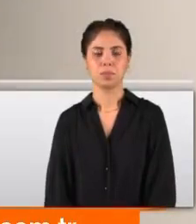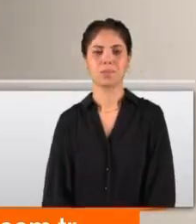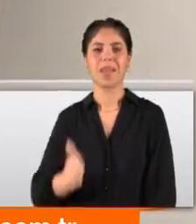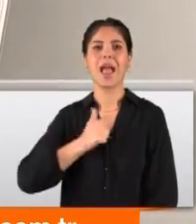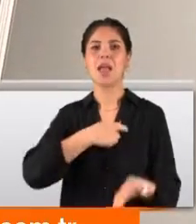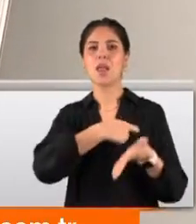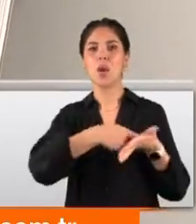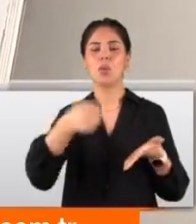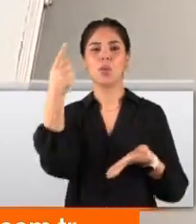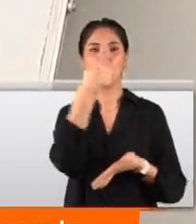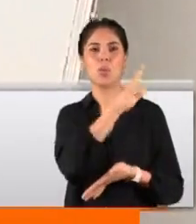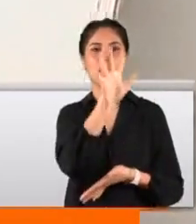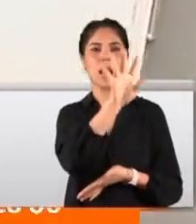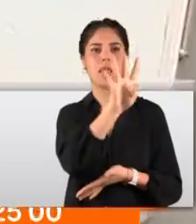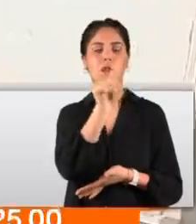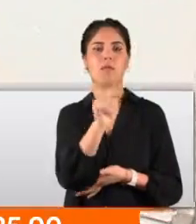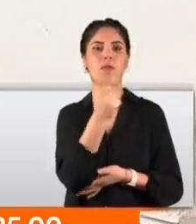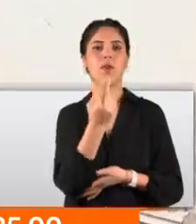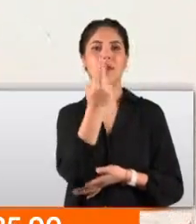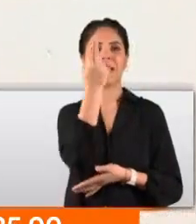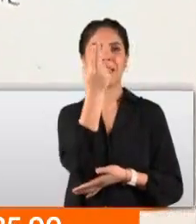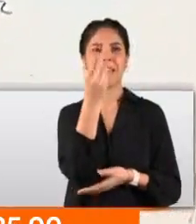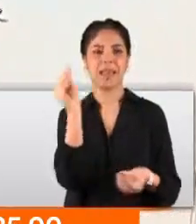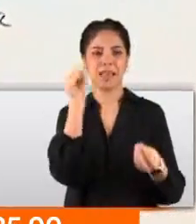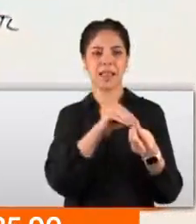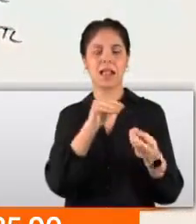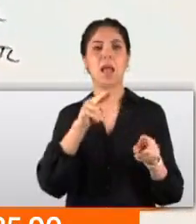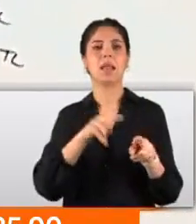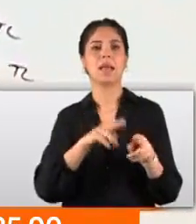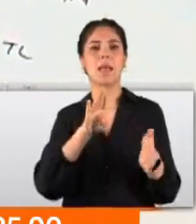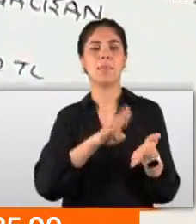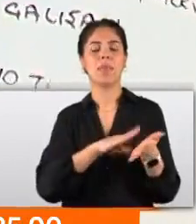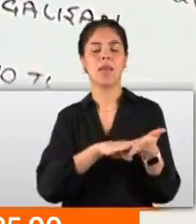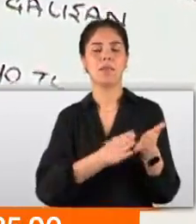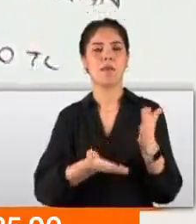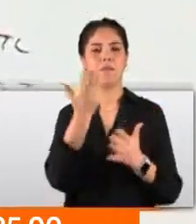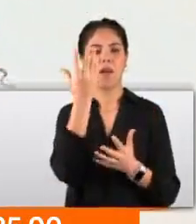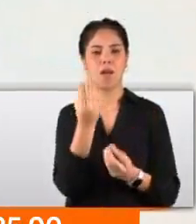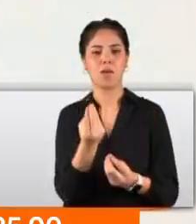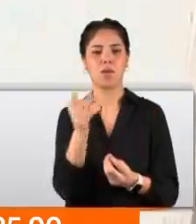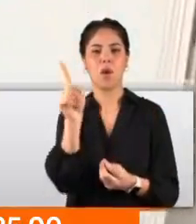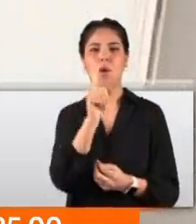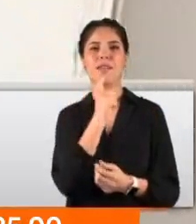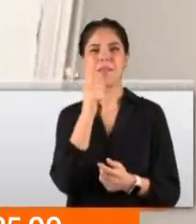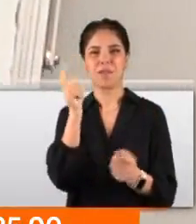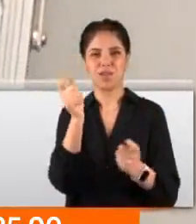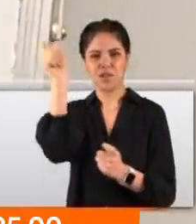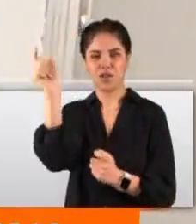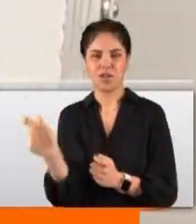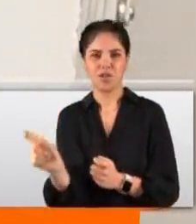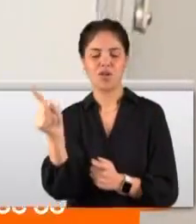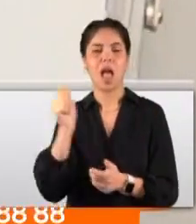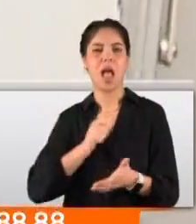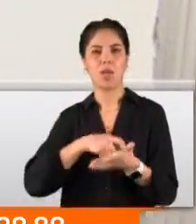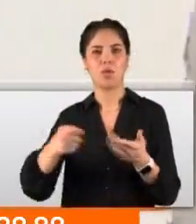Asgari ücretteki %54,7'lik artış kıdem tazminatını da ekledi. Öyle ki 10 yıllık bir çalışan, asgari ücretli bir